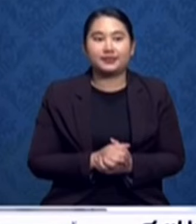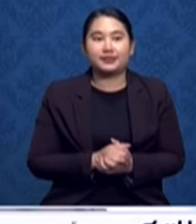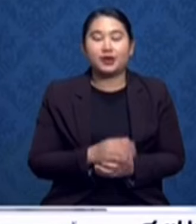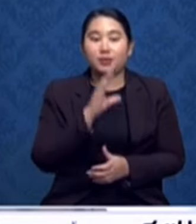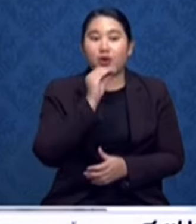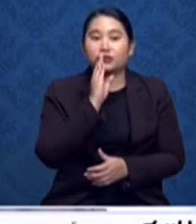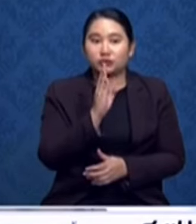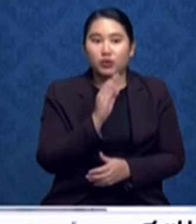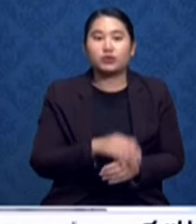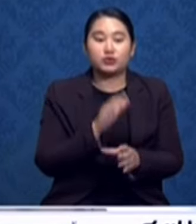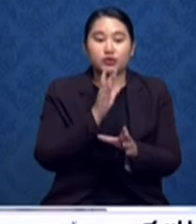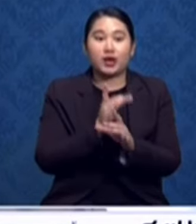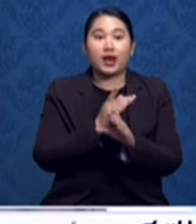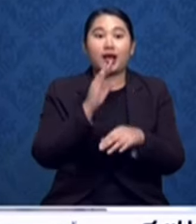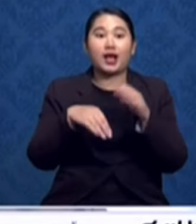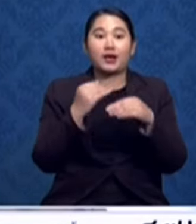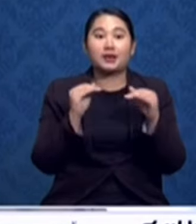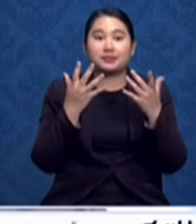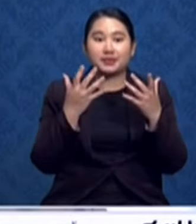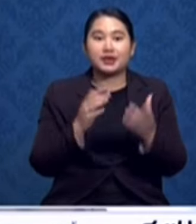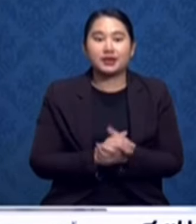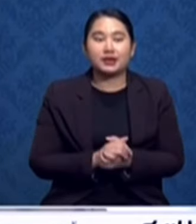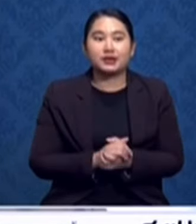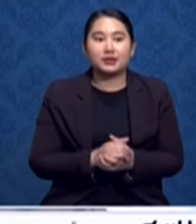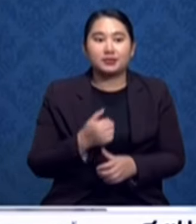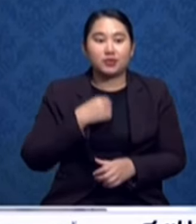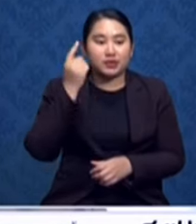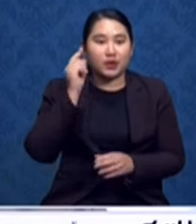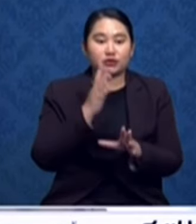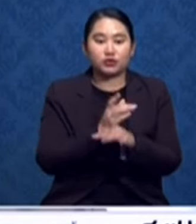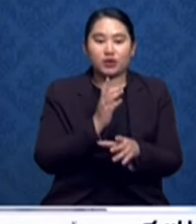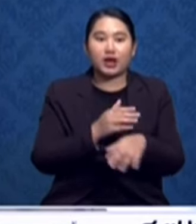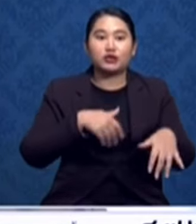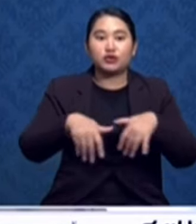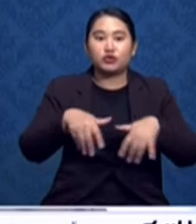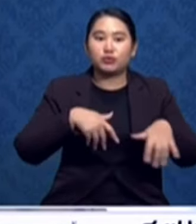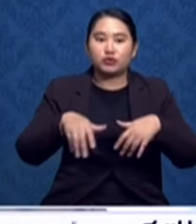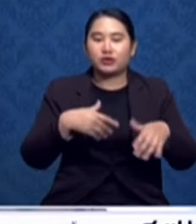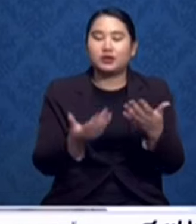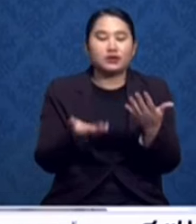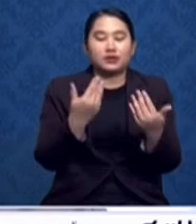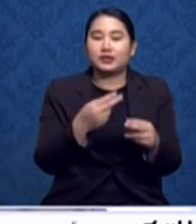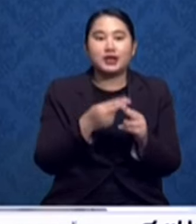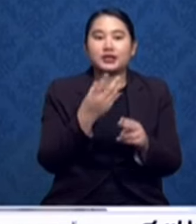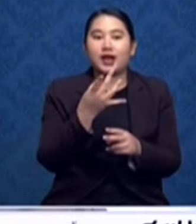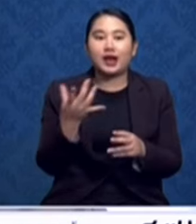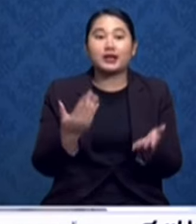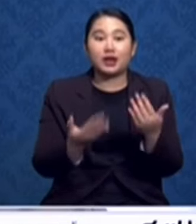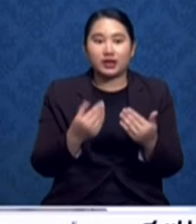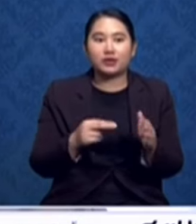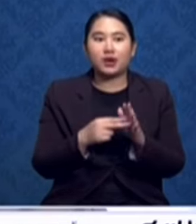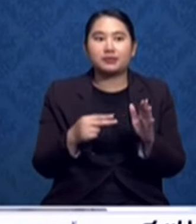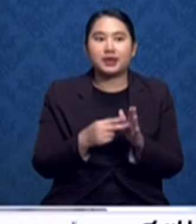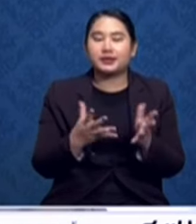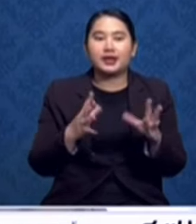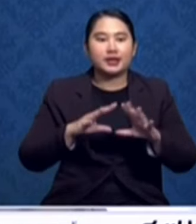ตามตรงครับถ้าสุราก้าวหน้าไม่เกิดขึ้นในเร็ววันนี้สุราชุมชนหรือใครจะเรียกสุราอะไรก็ได้ครับก็จะ